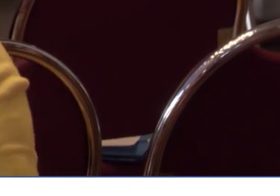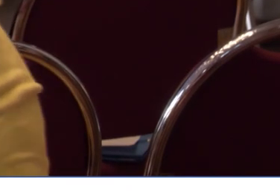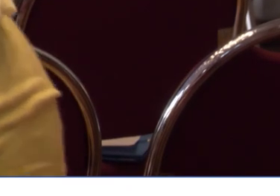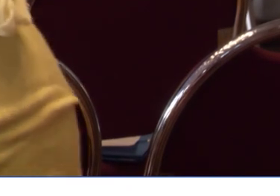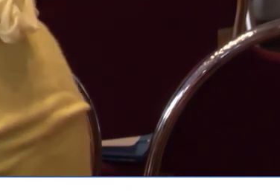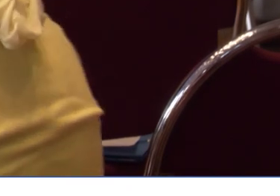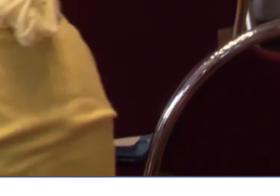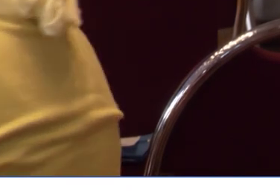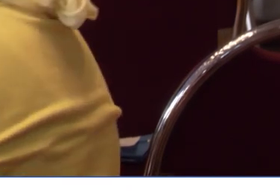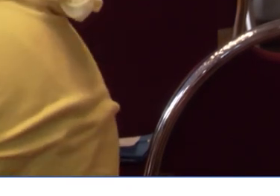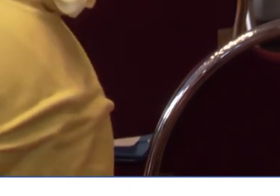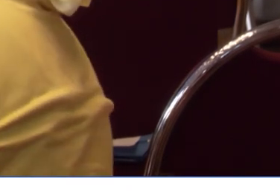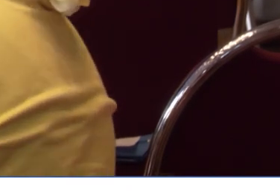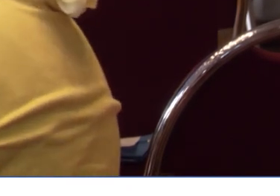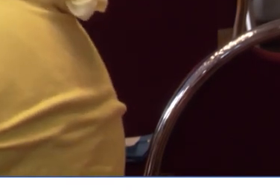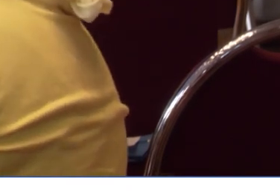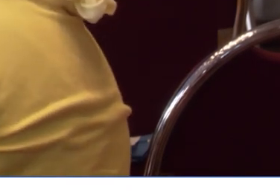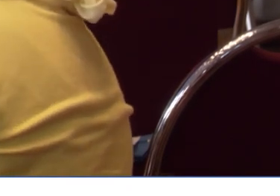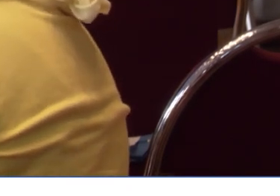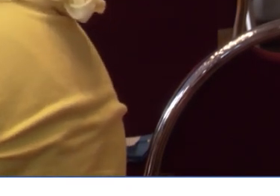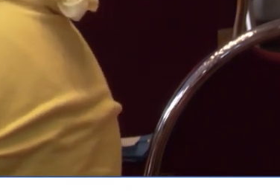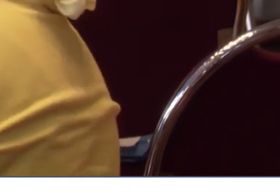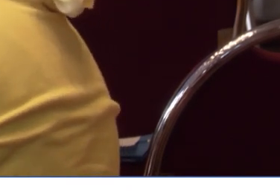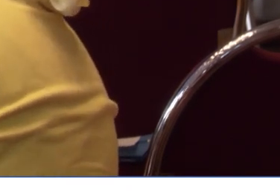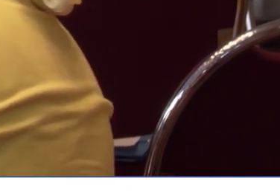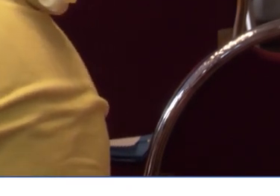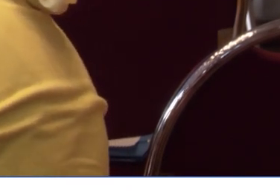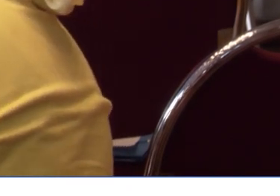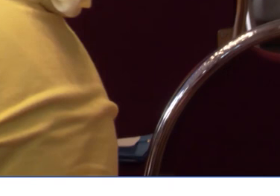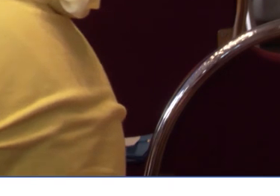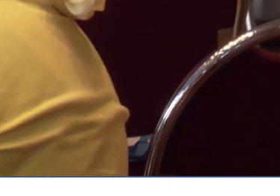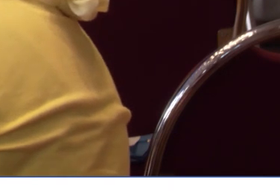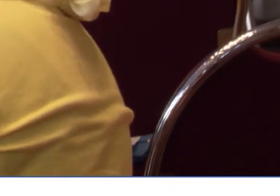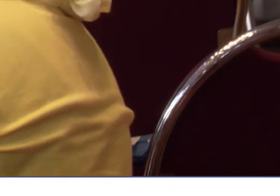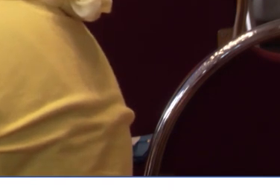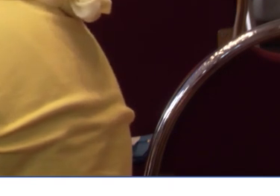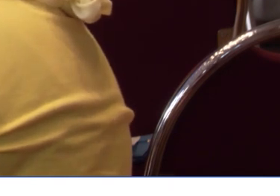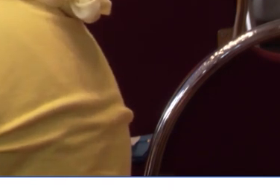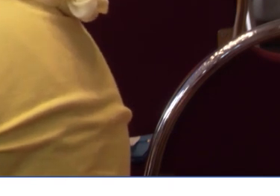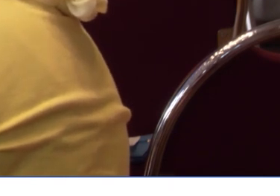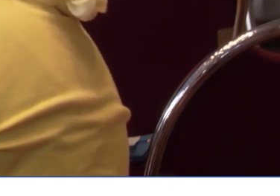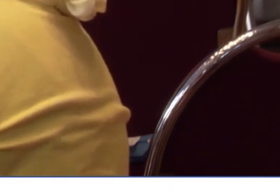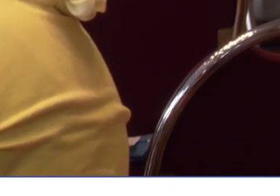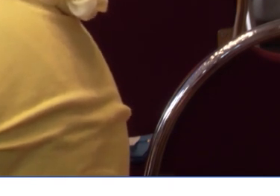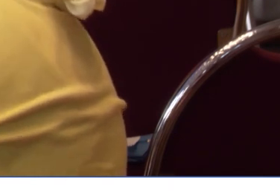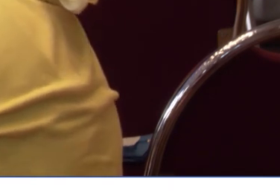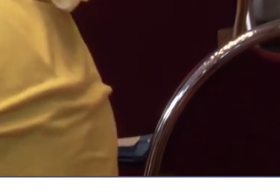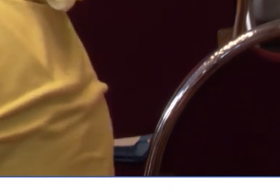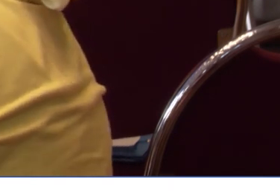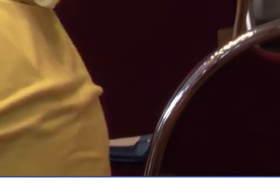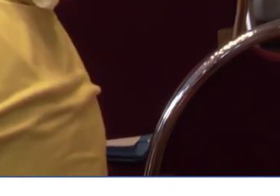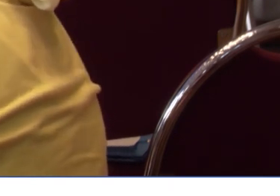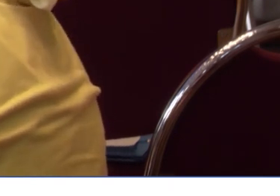festgelegten dass man sagt innerhalb von 14 Tagen aber das kann nicht sein wenn sie im April was vereinbart haben und die Mutti hat diesen